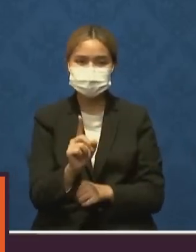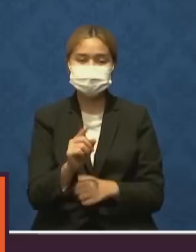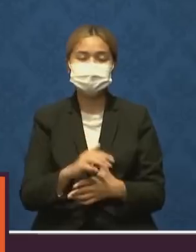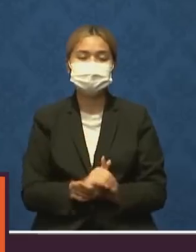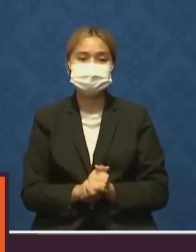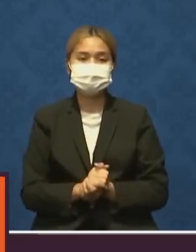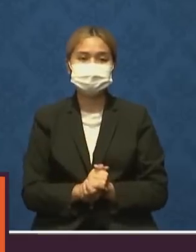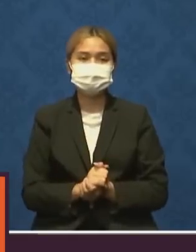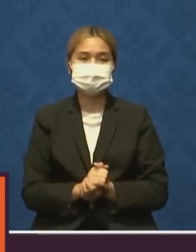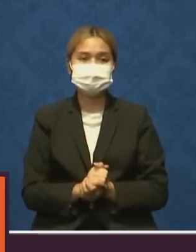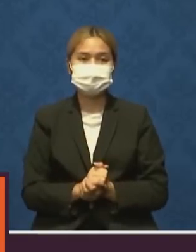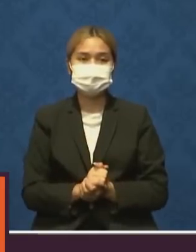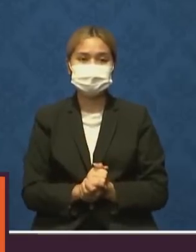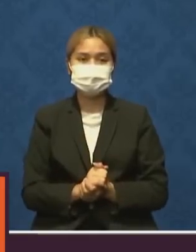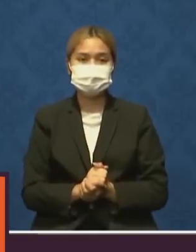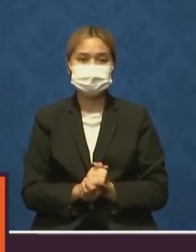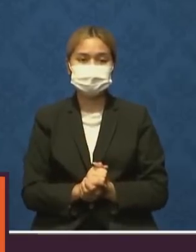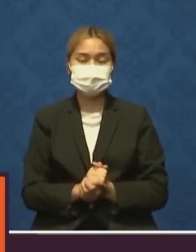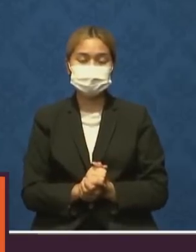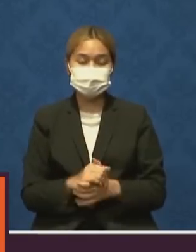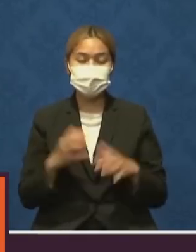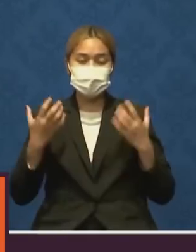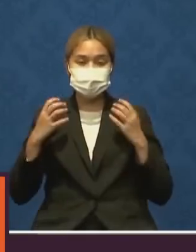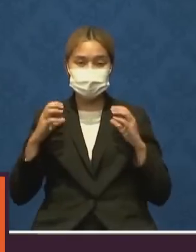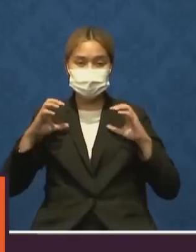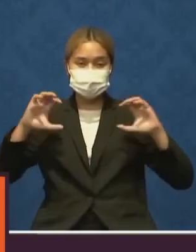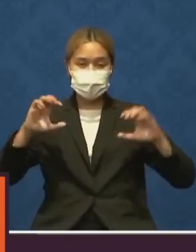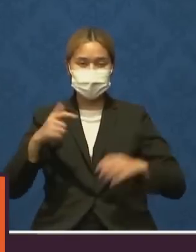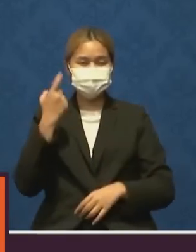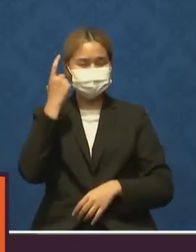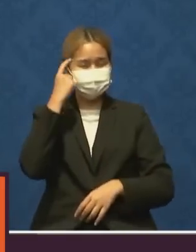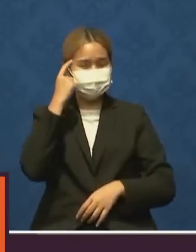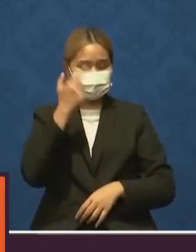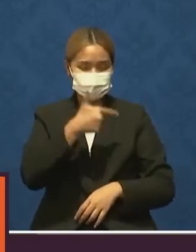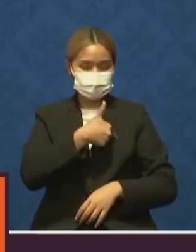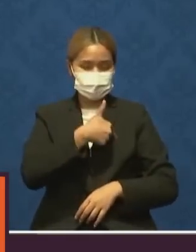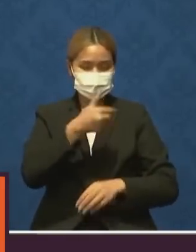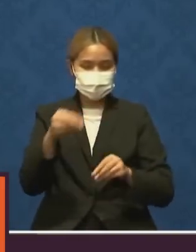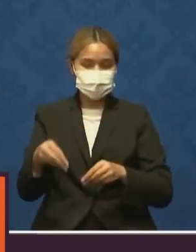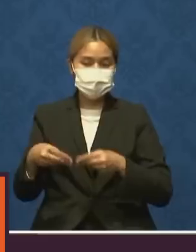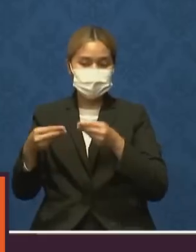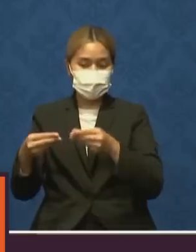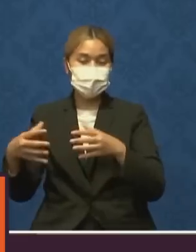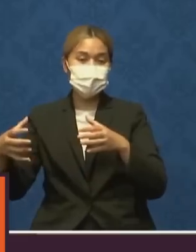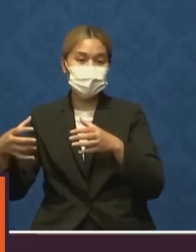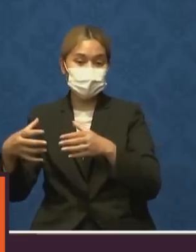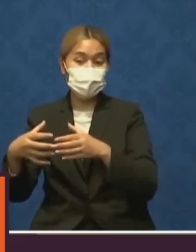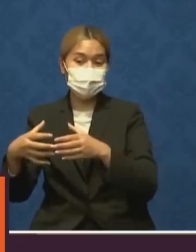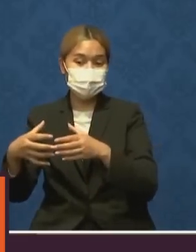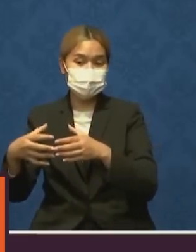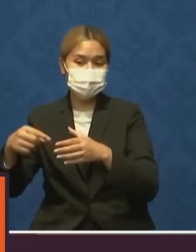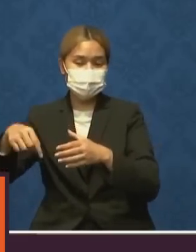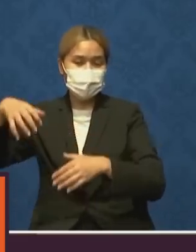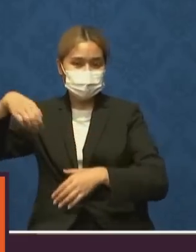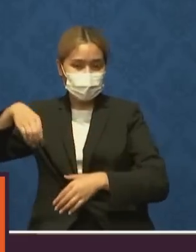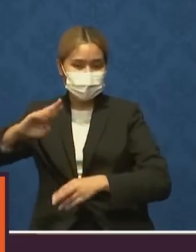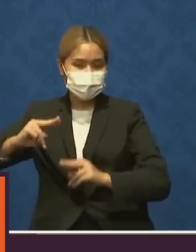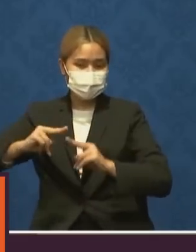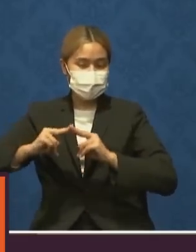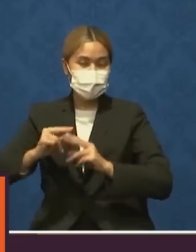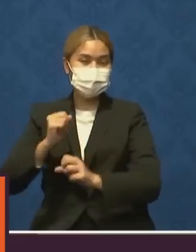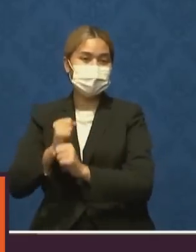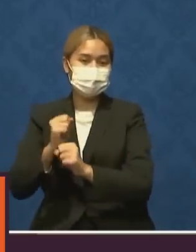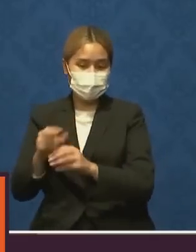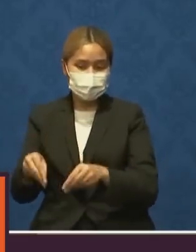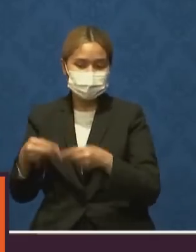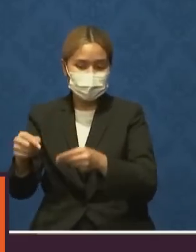ดันั้นี่ครั นี่คะช่างเป็นรับาที่ชางใจดกับกลมทนจนบางทีผมเนยก็โอคิดส่งสายแทนพนปชาชไม่ได้วเป